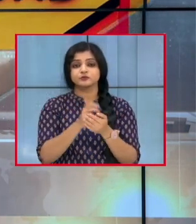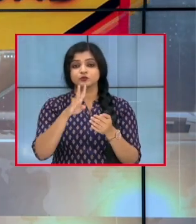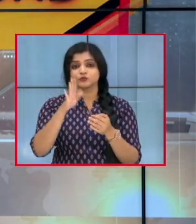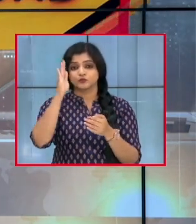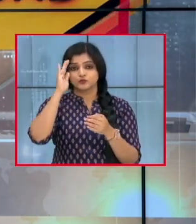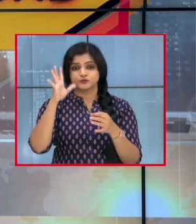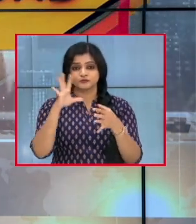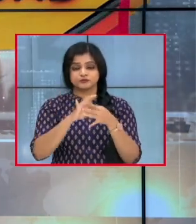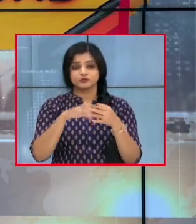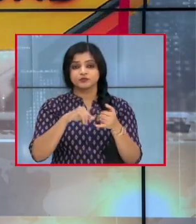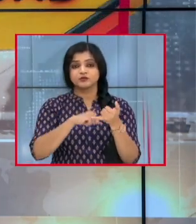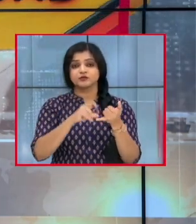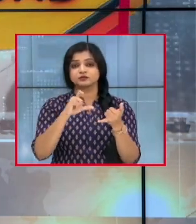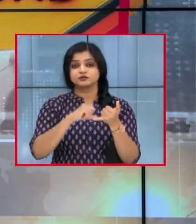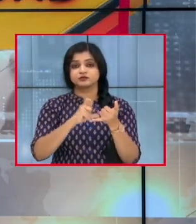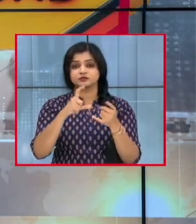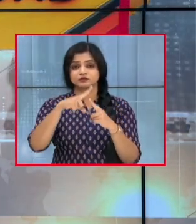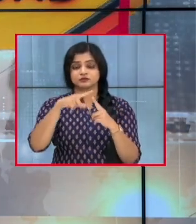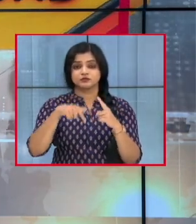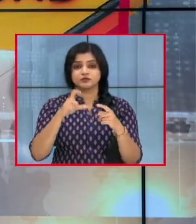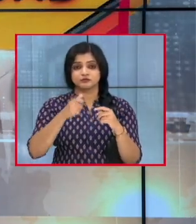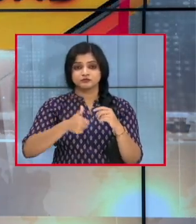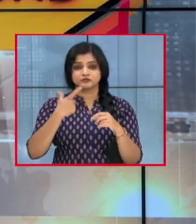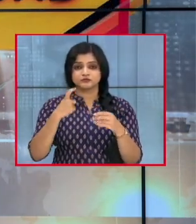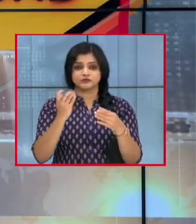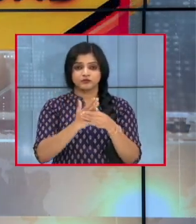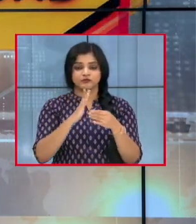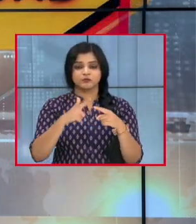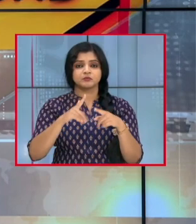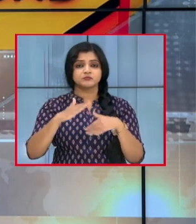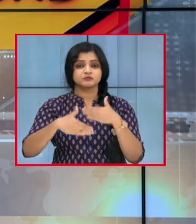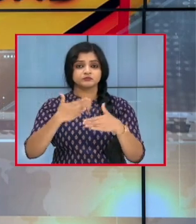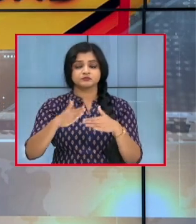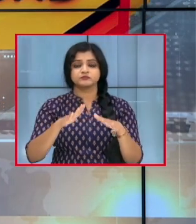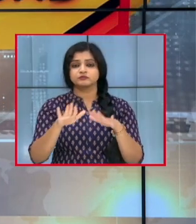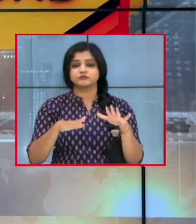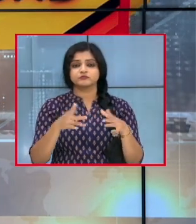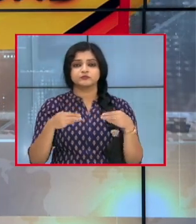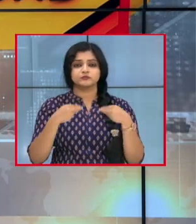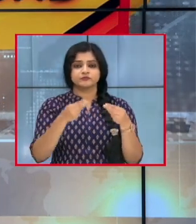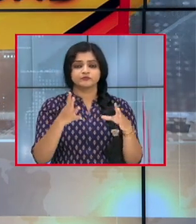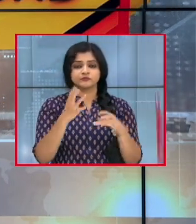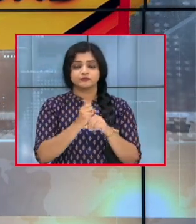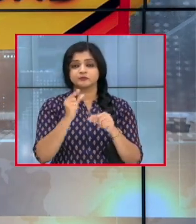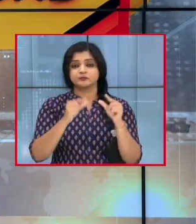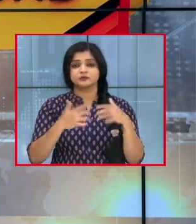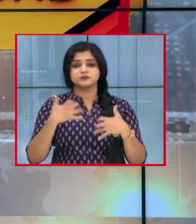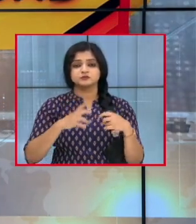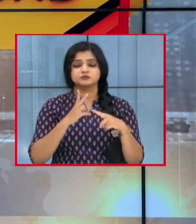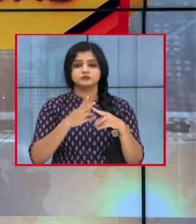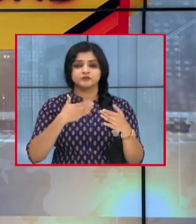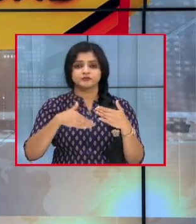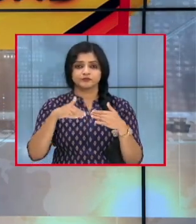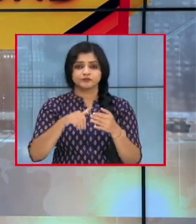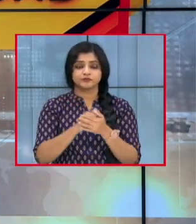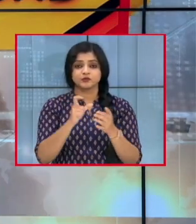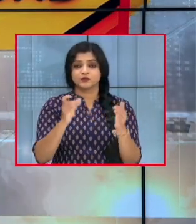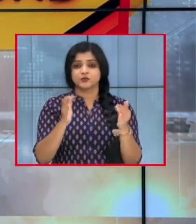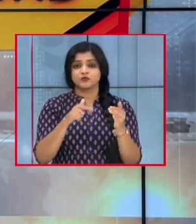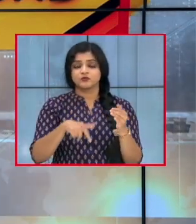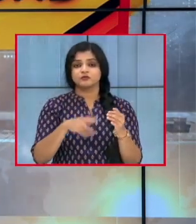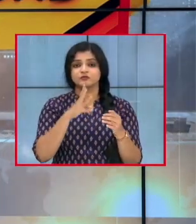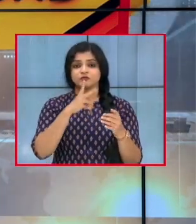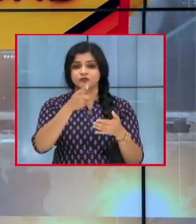24 വാർത്തയെ തുടർന്ന് SC ST കമ്മീഷൻ കേസെടുത്തിരുന്നു. പക്ഷേ തുടർ നടപടി ഉണ്ടായില്ല, ജനങ്ങളുടെ ദുരിതത്തിന് പരിഹാരവുമായില്ല. കോളനിയിലെ